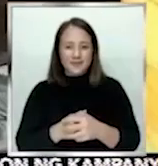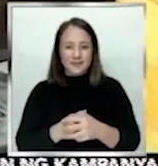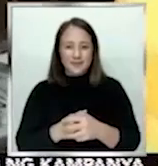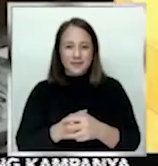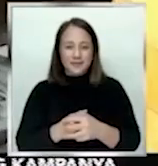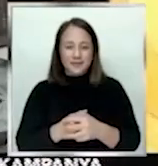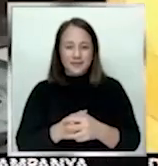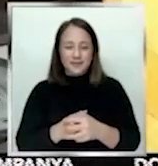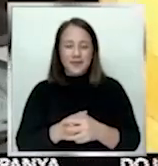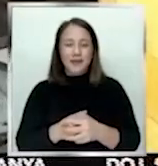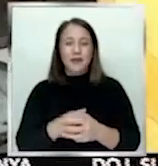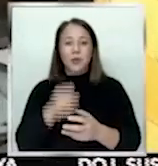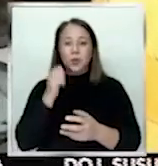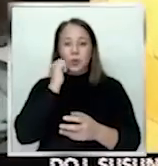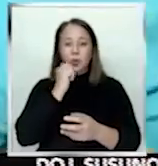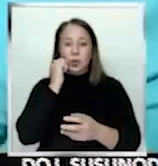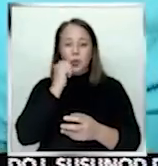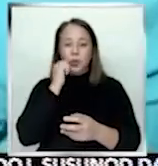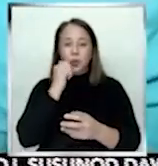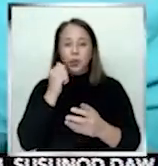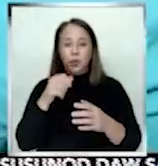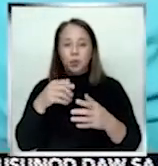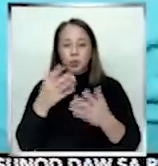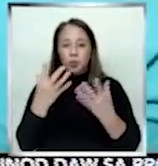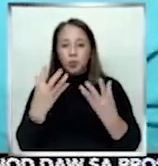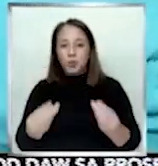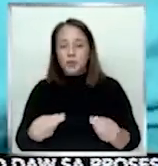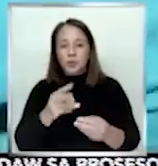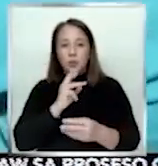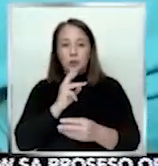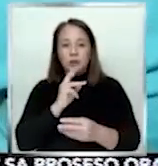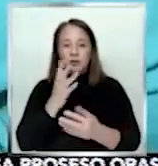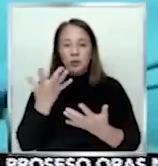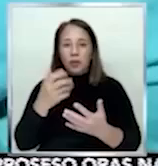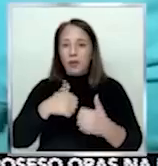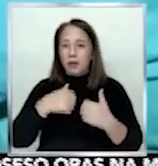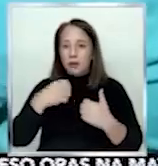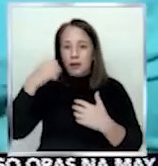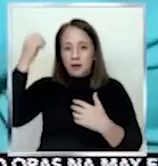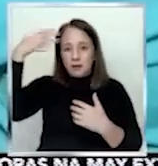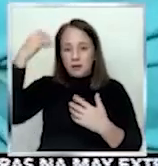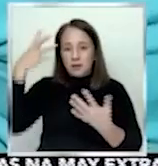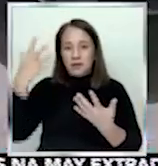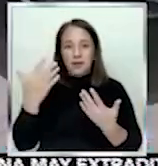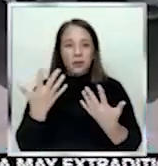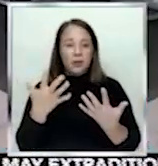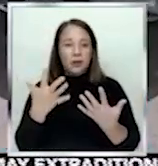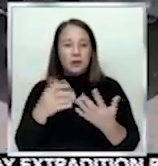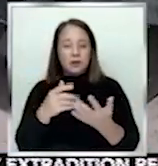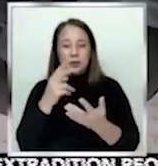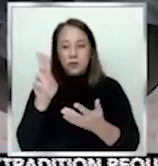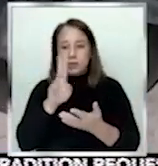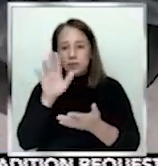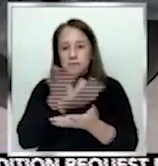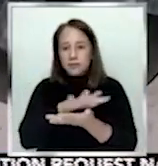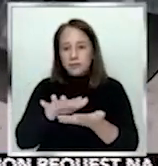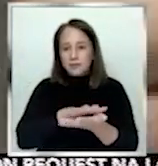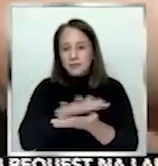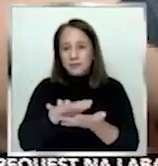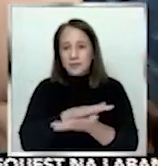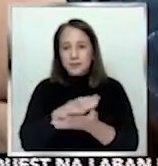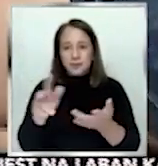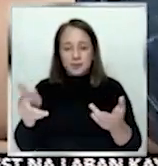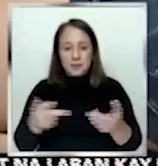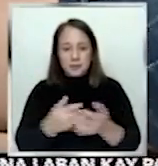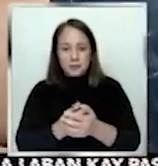Madalas daw mawala ng tubig sina Marmela, wala na ngang panligo, wala rin magamit na panghugas ng mga pinggan. Kaya naman ngayon, lahat ng